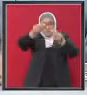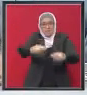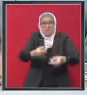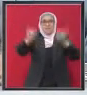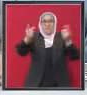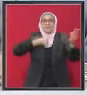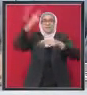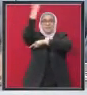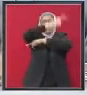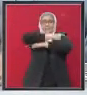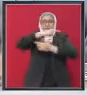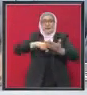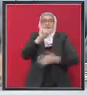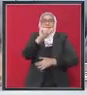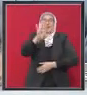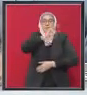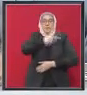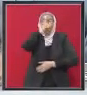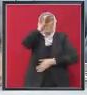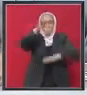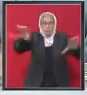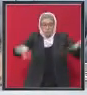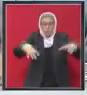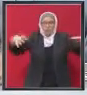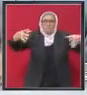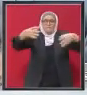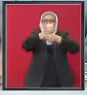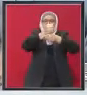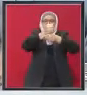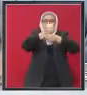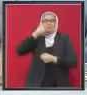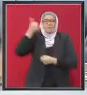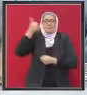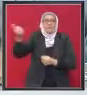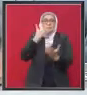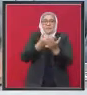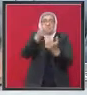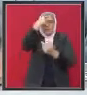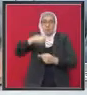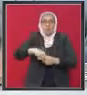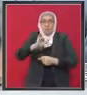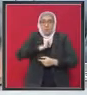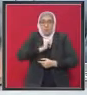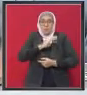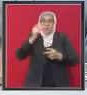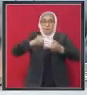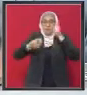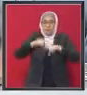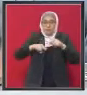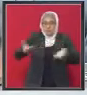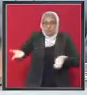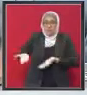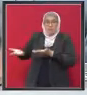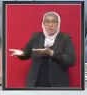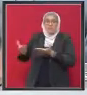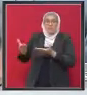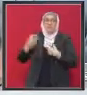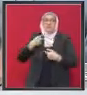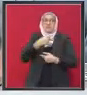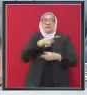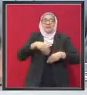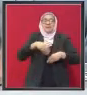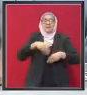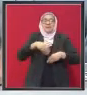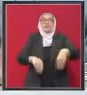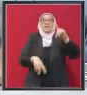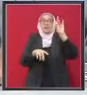buat penggulungan yang terbaik. Jadi pada hemat saya dan rakan-rakan sekian belas ini, kami dah bagi 7-0. Kalau perlawanan